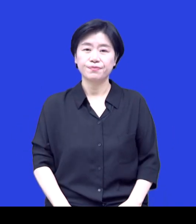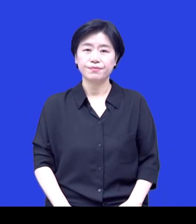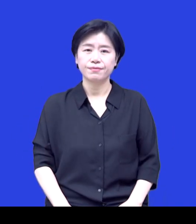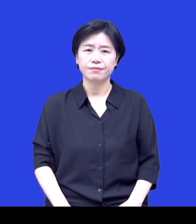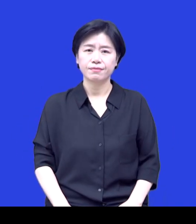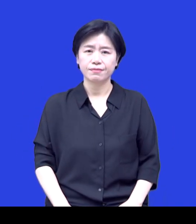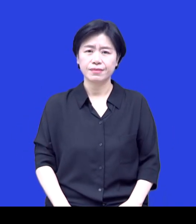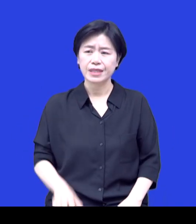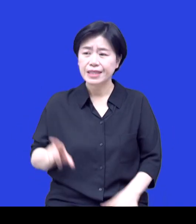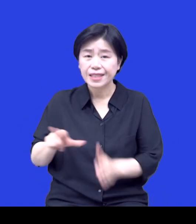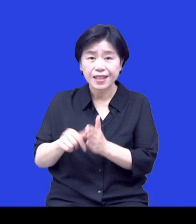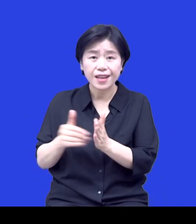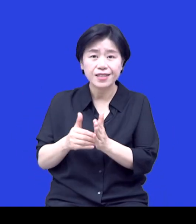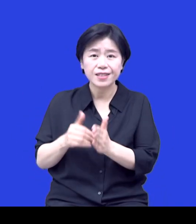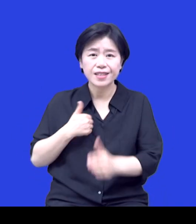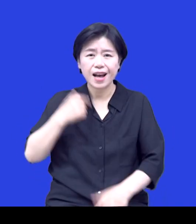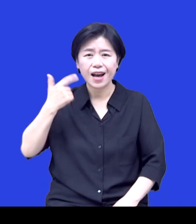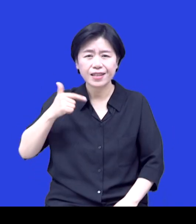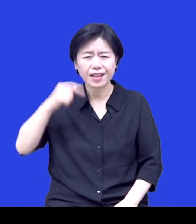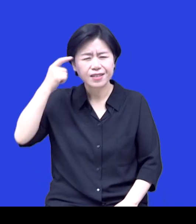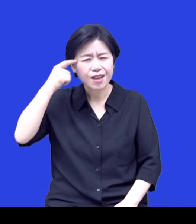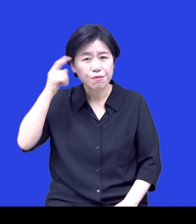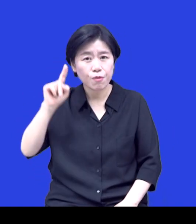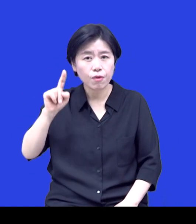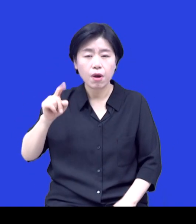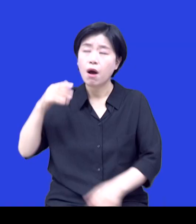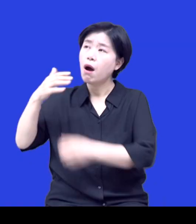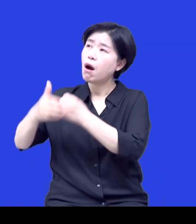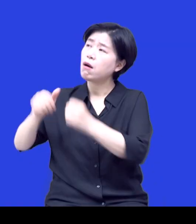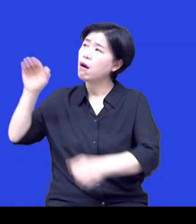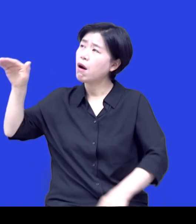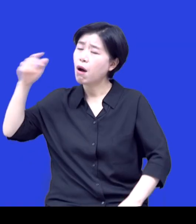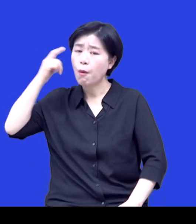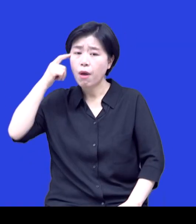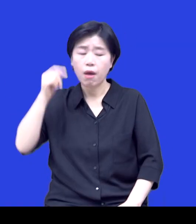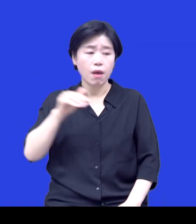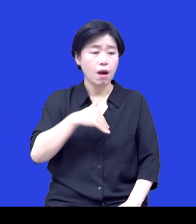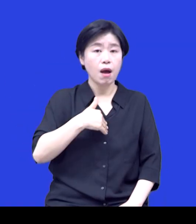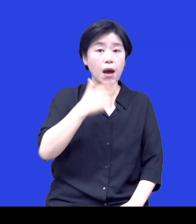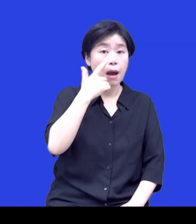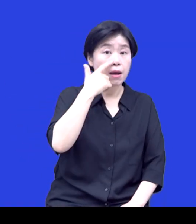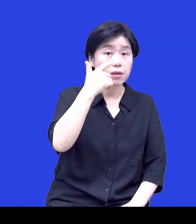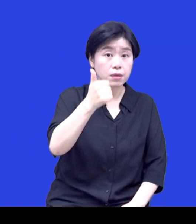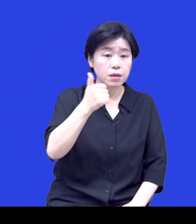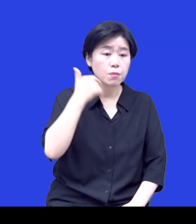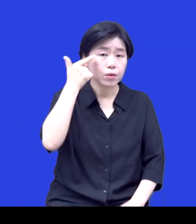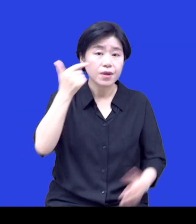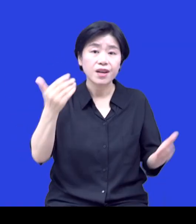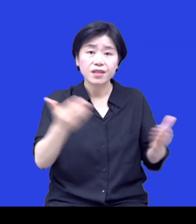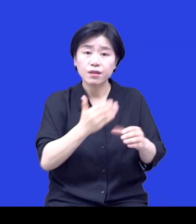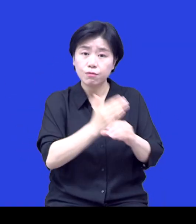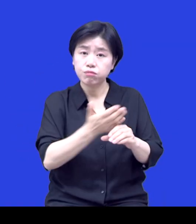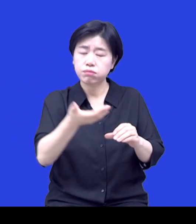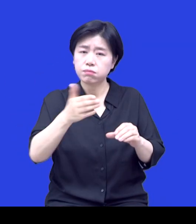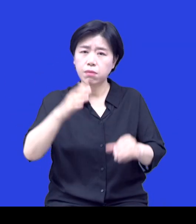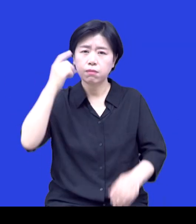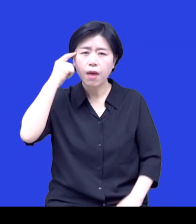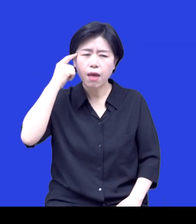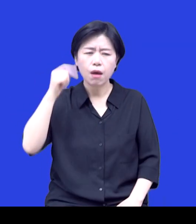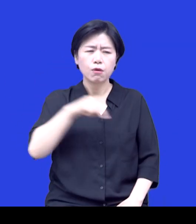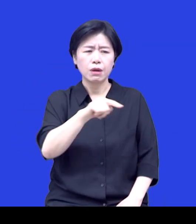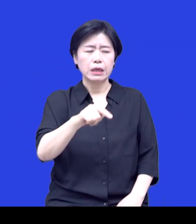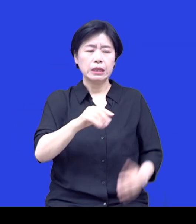우리 가족을 이렇게 고생시키나 하는 생각이 많았는데 네. 그때 이제 예수님을 인격적으로 만나게 되었고